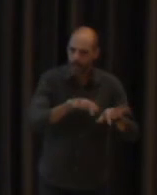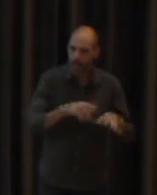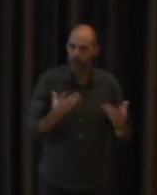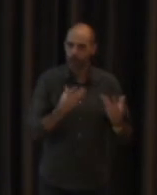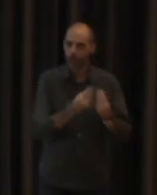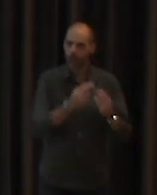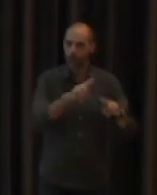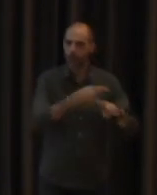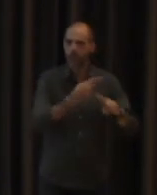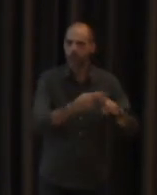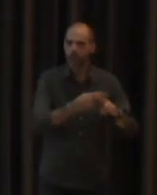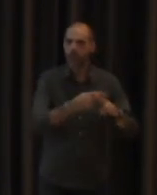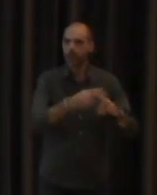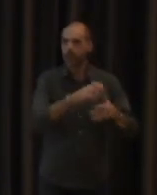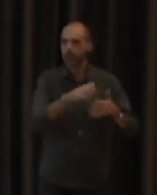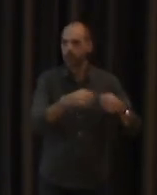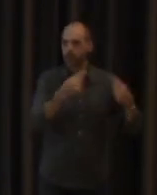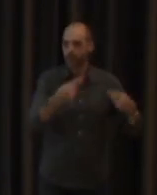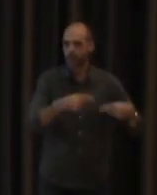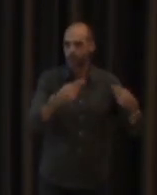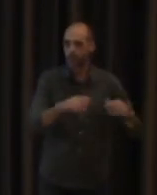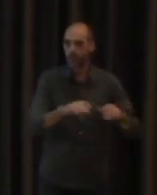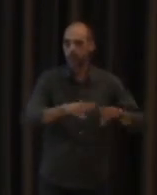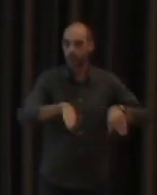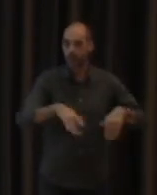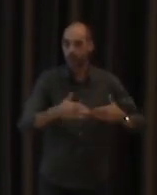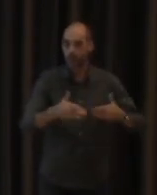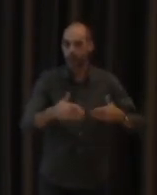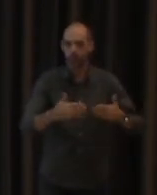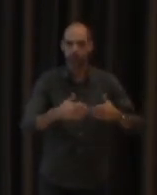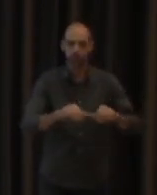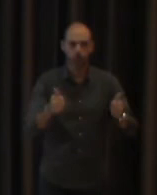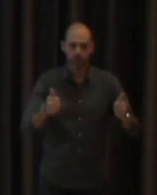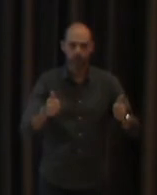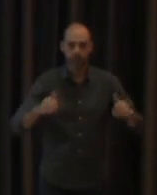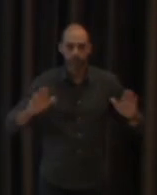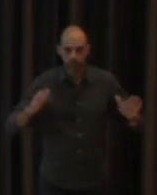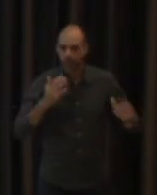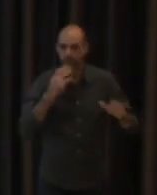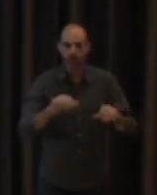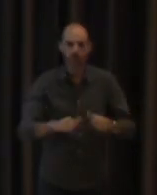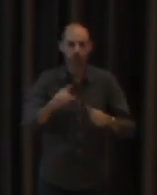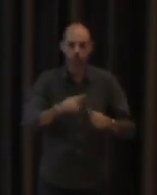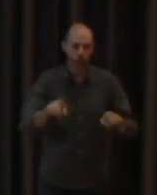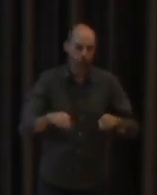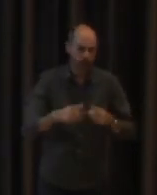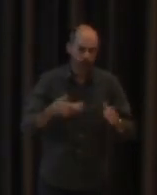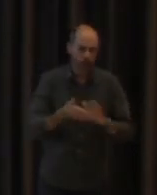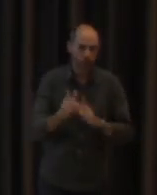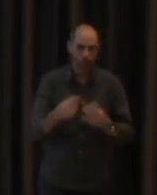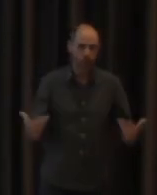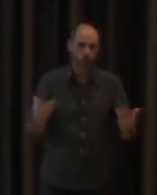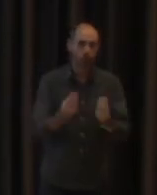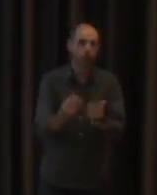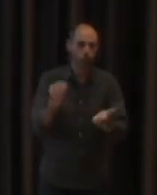van casar, s'han barallat, s'han separat i ara sembla que es divorciaran. Bé, si no es divorcien és igual, perquè es reconciliaran, que també és un